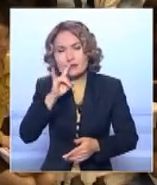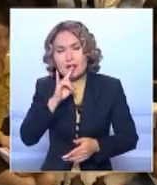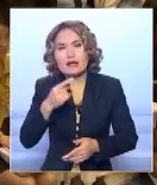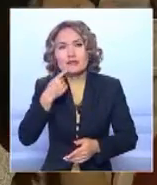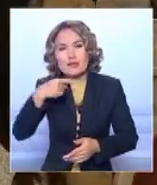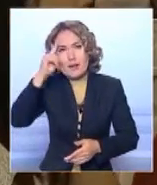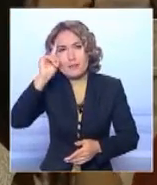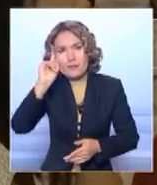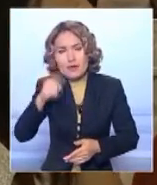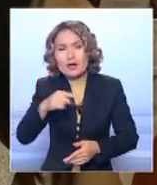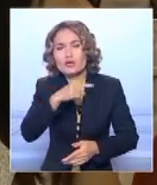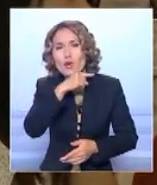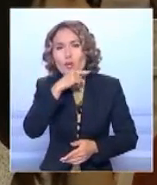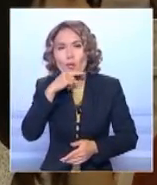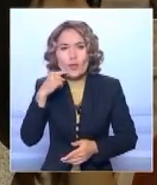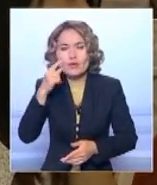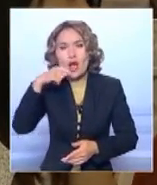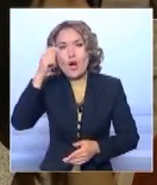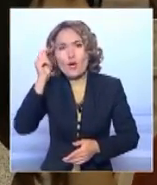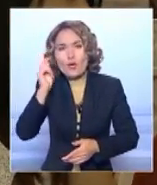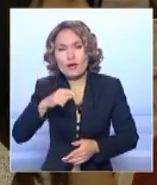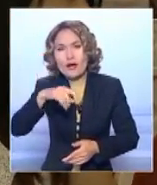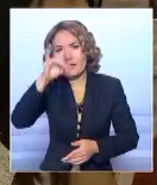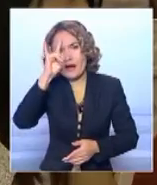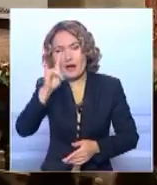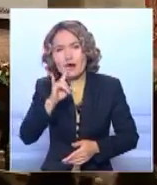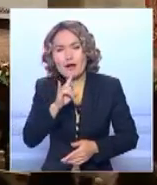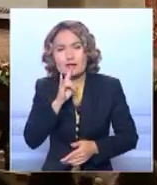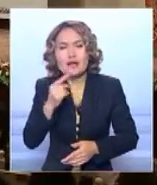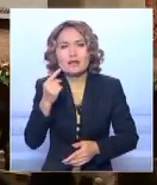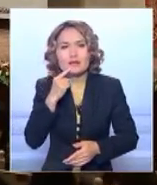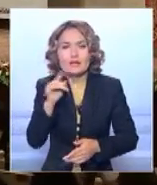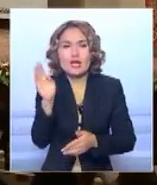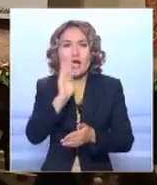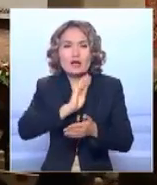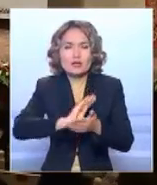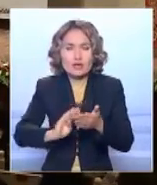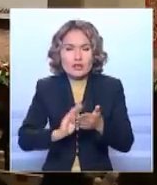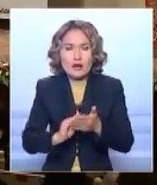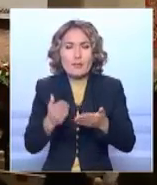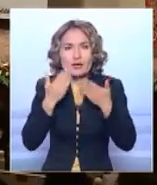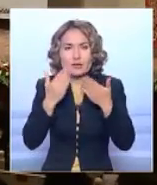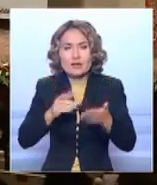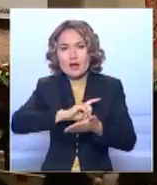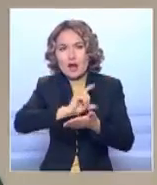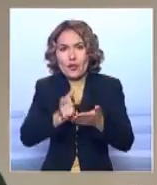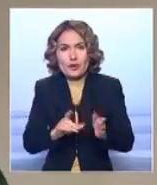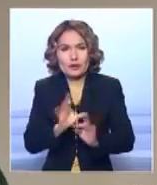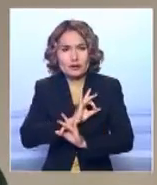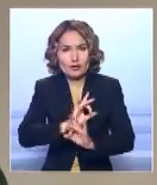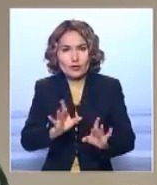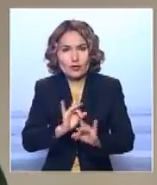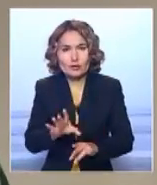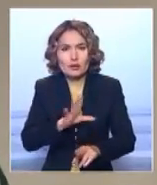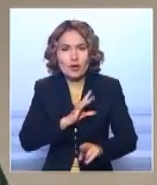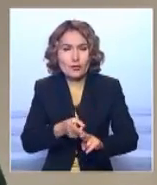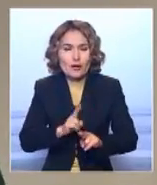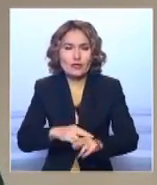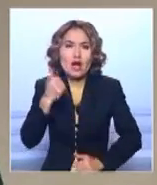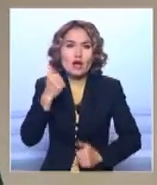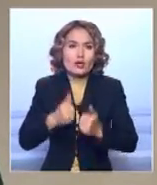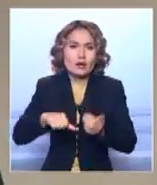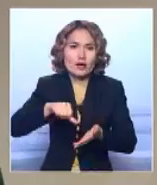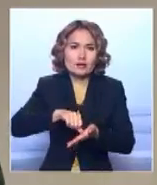бөлек болса да, хакім Абайдың шығармаларын жатқа оқыған өрендер осылайша мемлекеттік тілге Қазақтың әдебиеті мен бай мәдениетіне деген зор